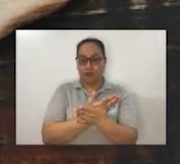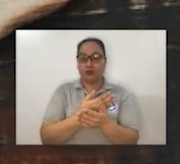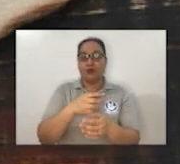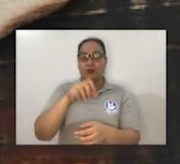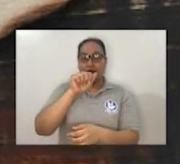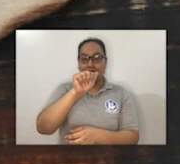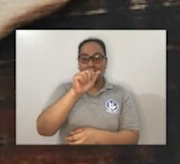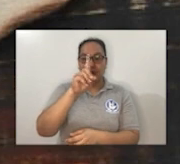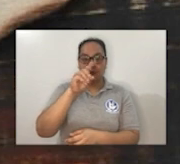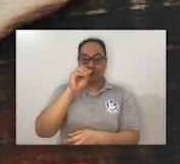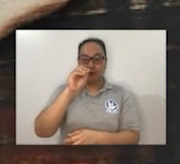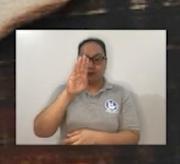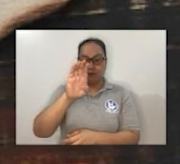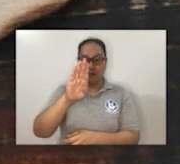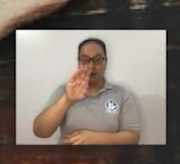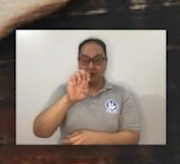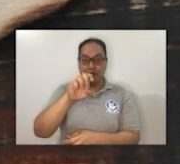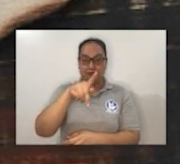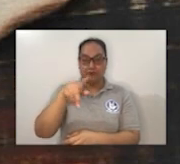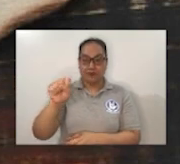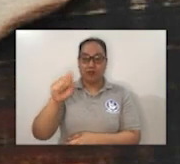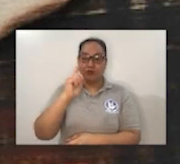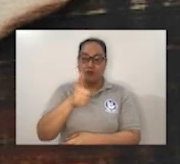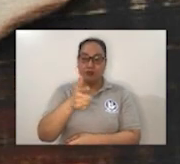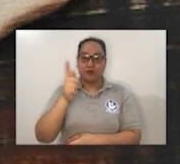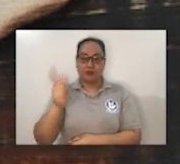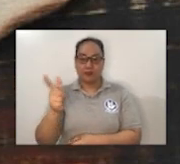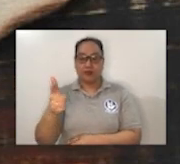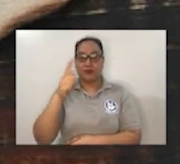the Adobe Photoshop 2020, version